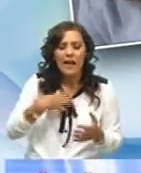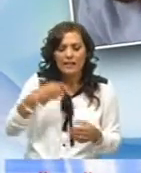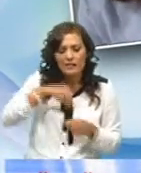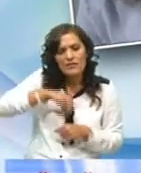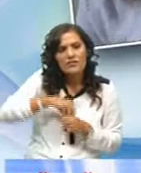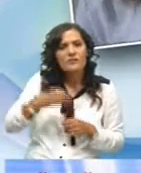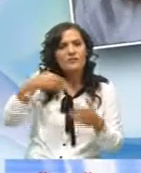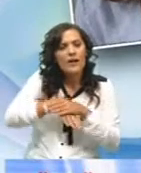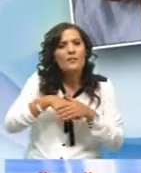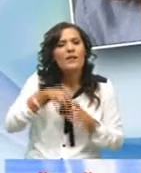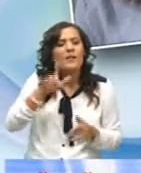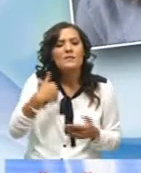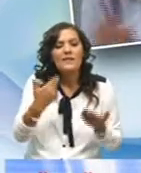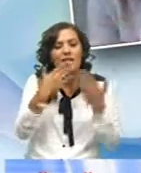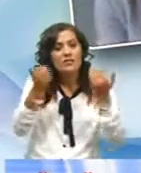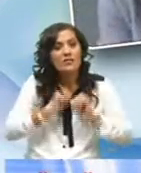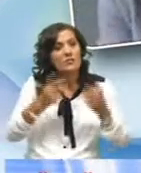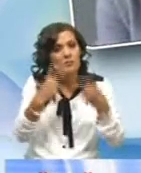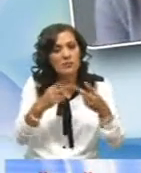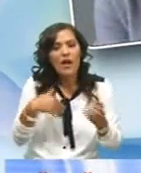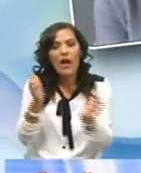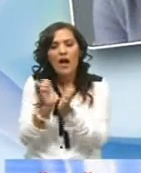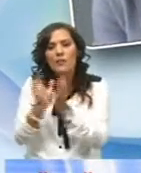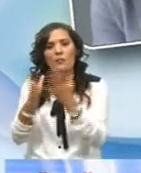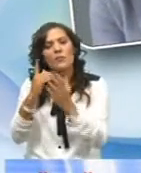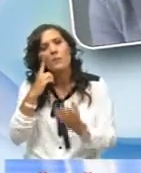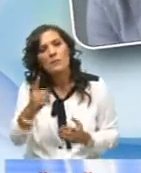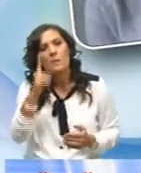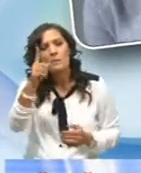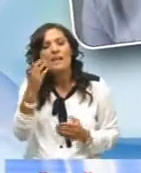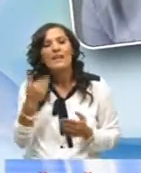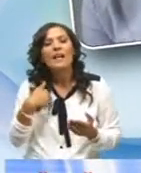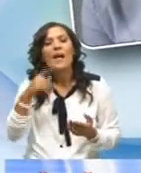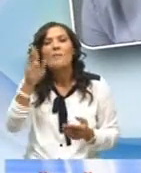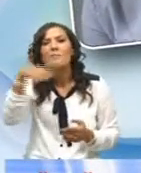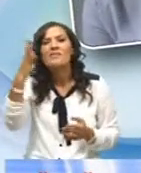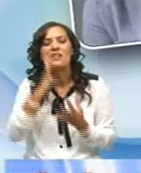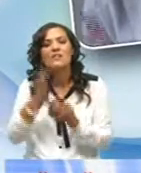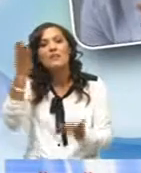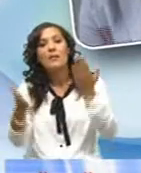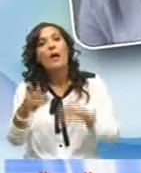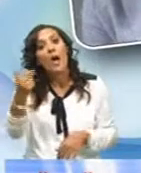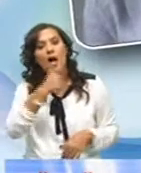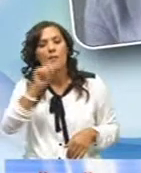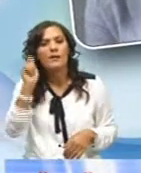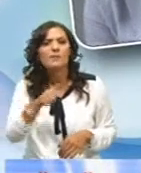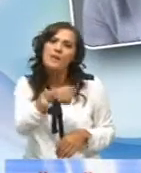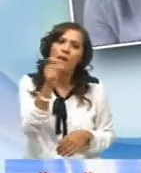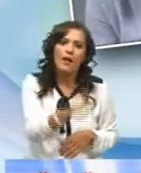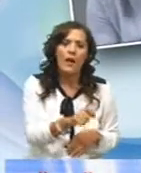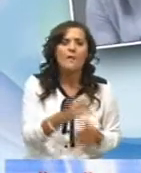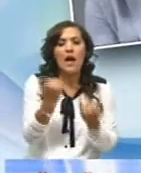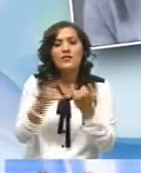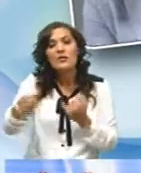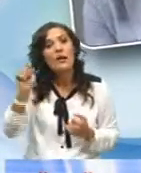barındırması lazım ki ders çalışabilirsin aile boyutuna bakıyoruz bir defa kıyaslanması lazım bak abi yapıyorsan da